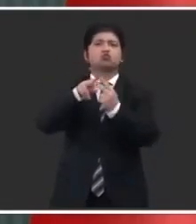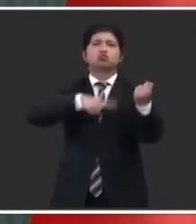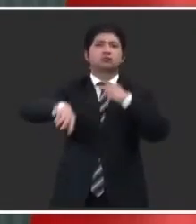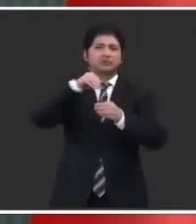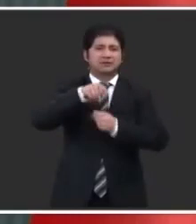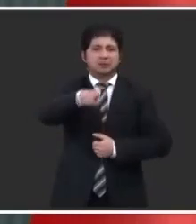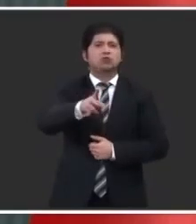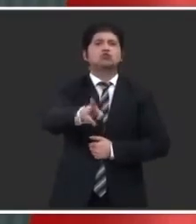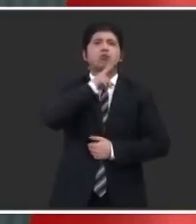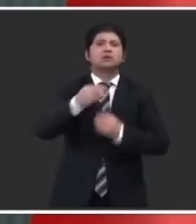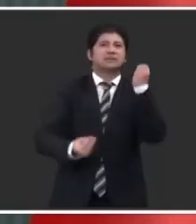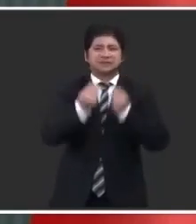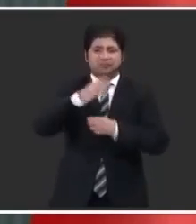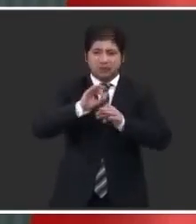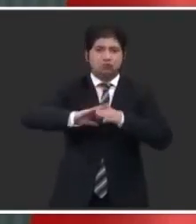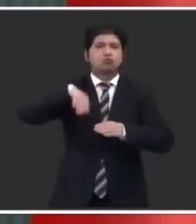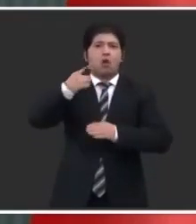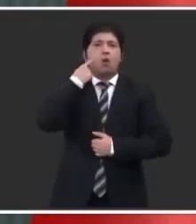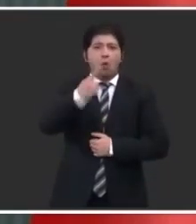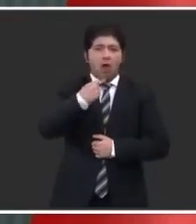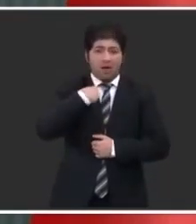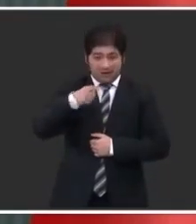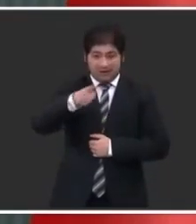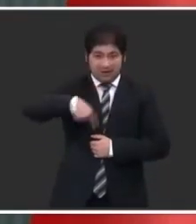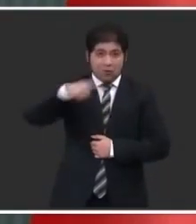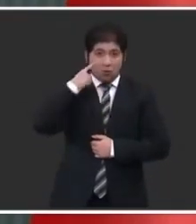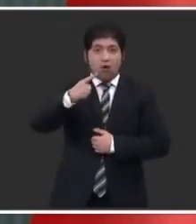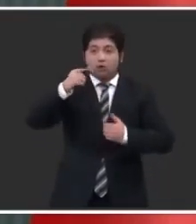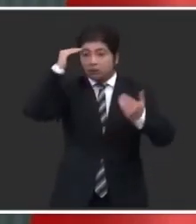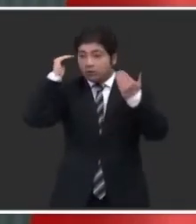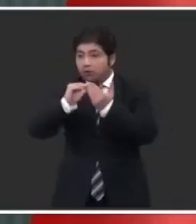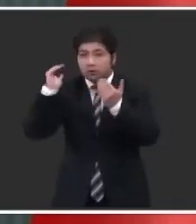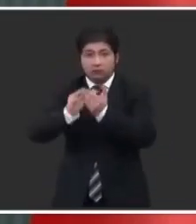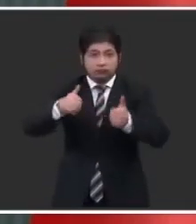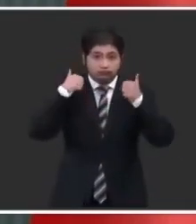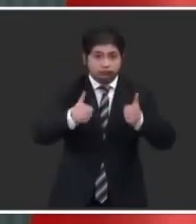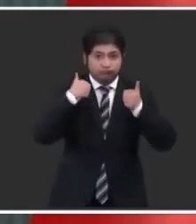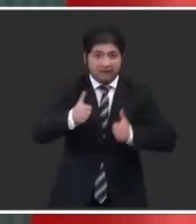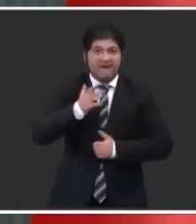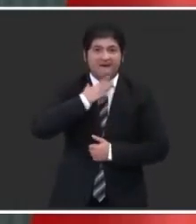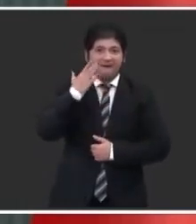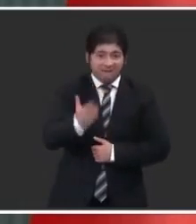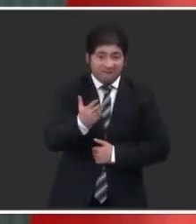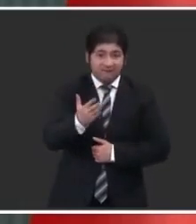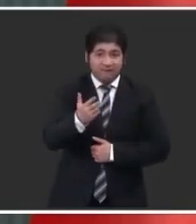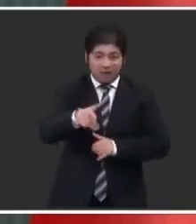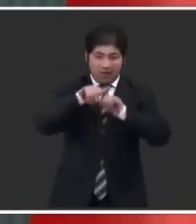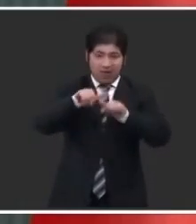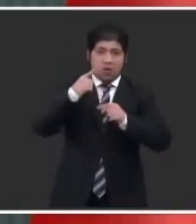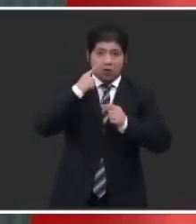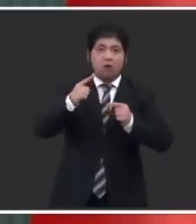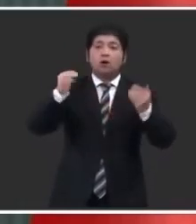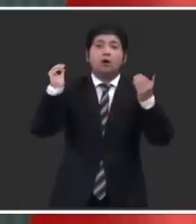katî neticesi alındıktan sonra şayet uzlaşma sağlanabilirse o şekilde